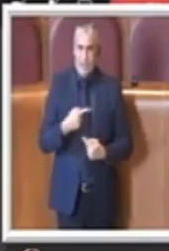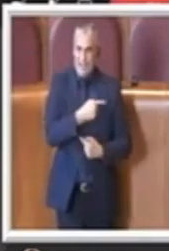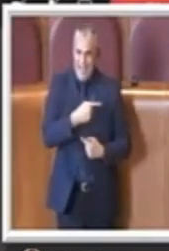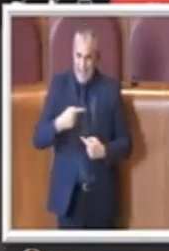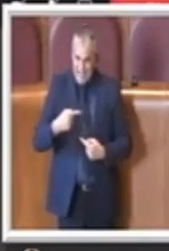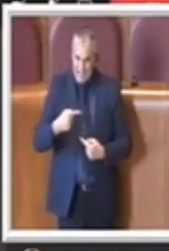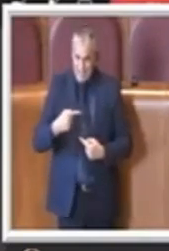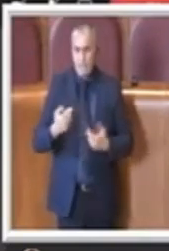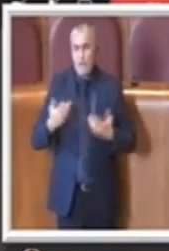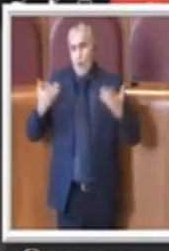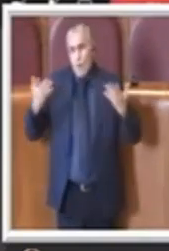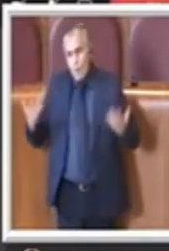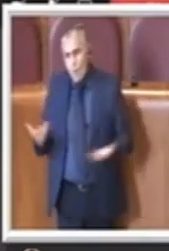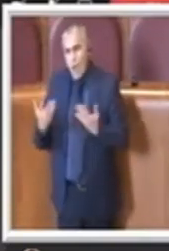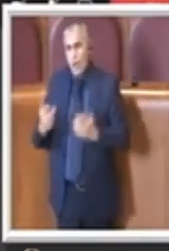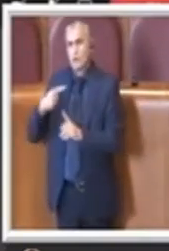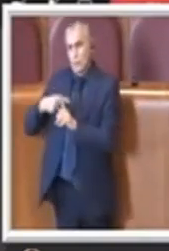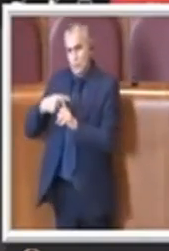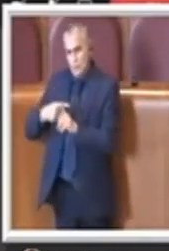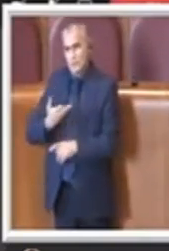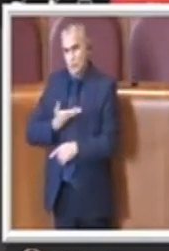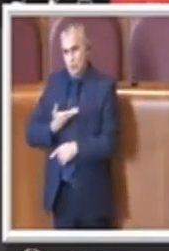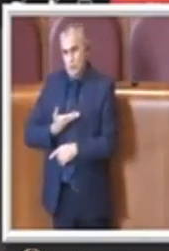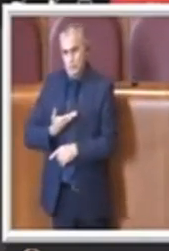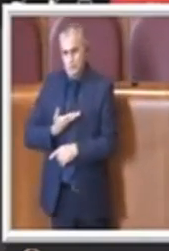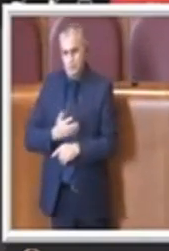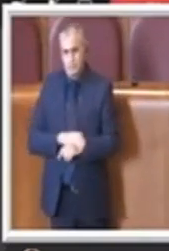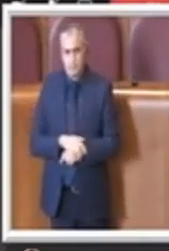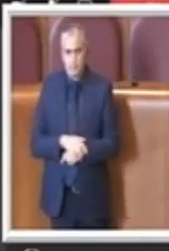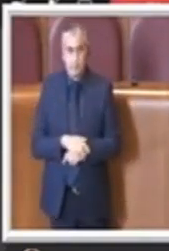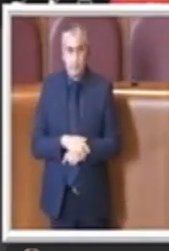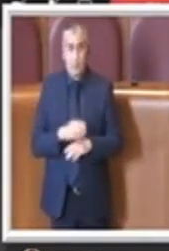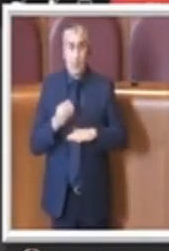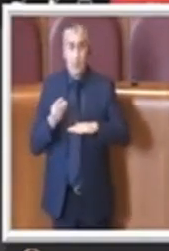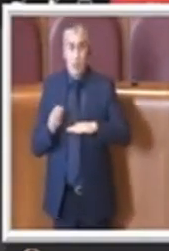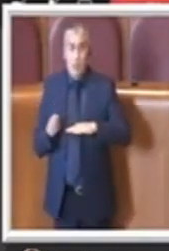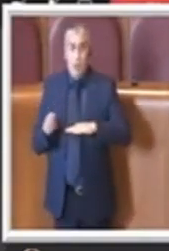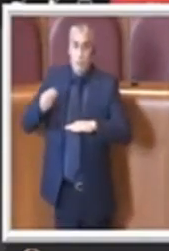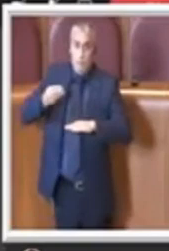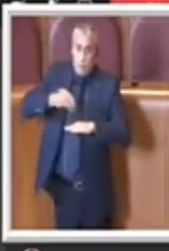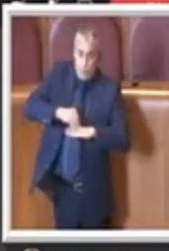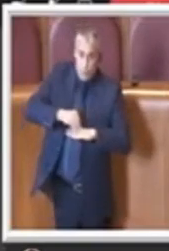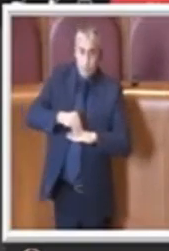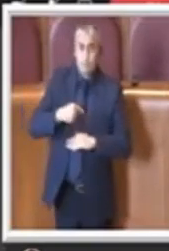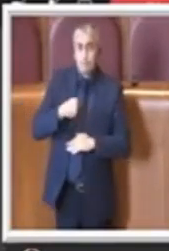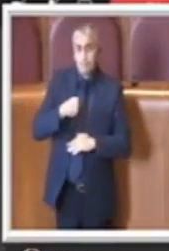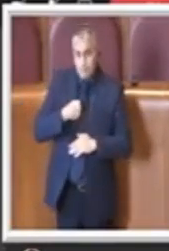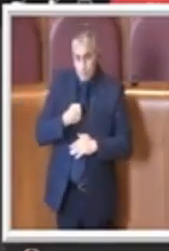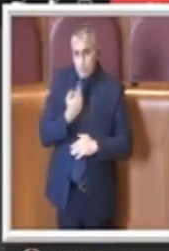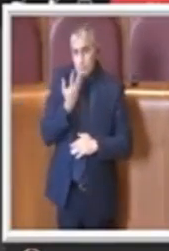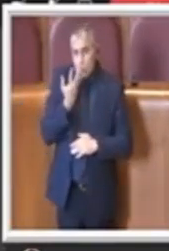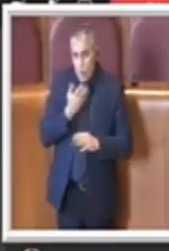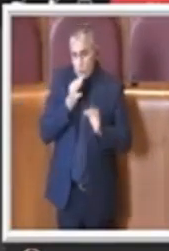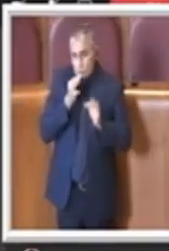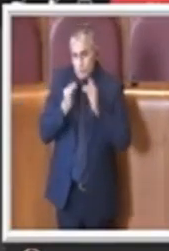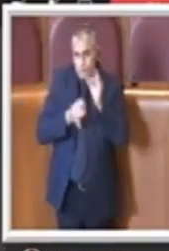di bene ci sta e vorrei anche parlare